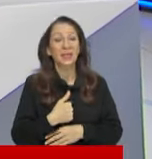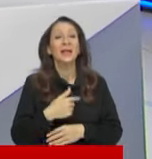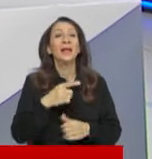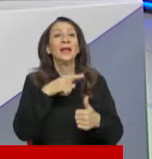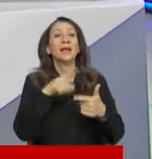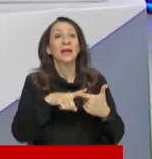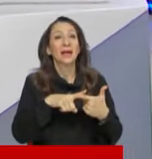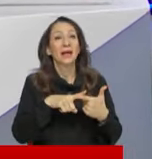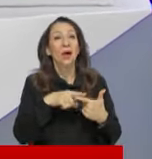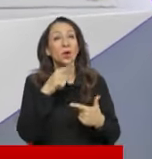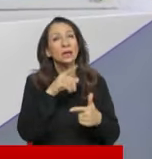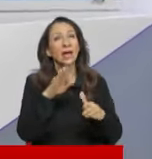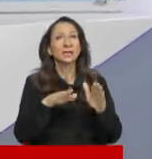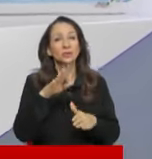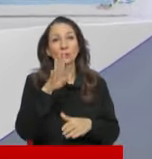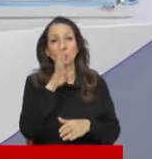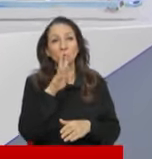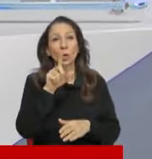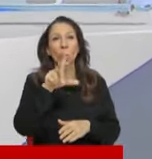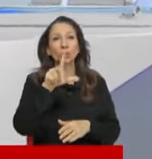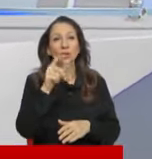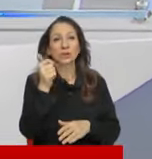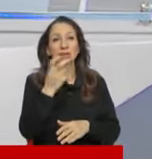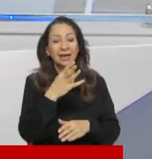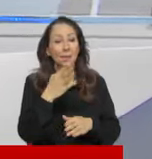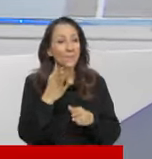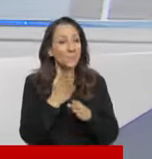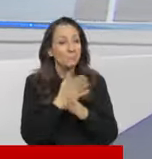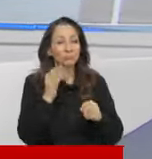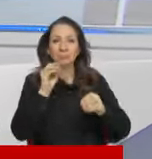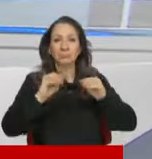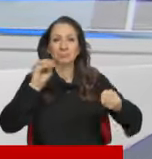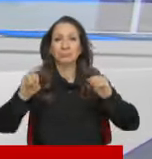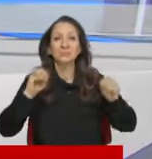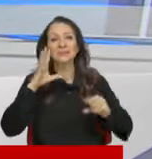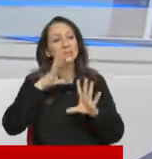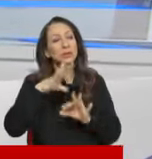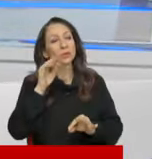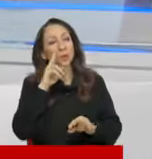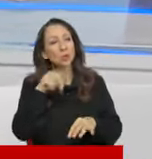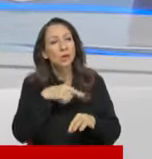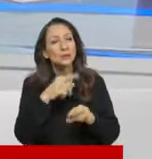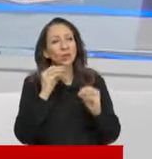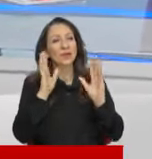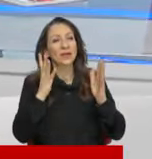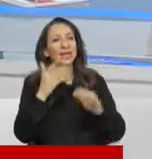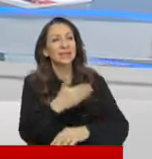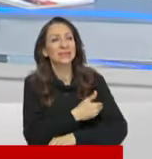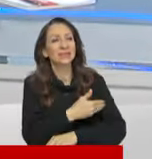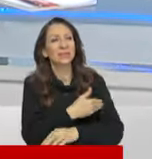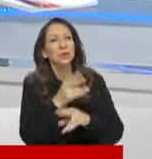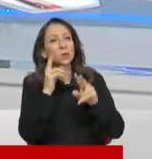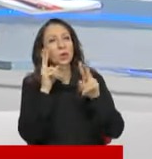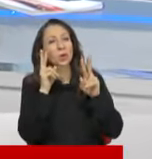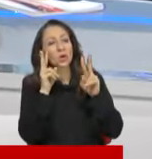Eee orada yaklaşık 413 civarında Eser bırakmış olmamız insanların son dönemlerde Çok da fazla hizmetlerle